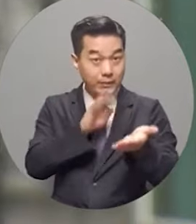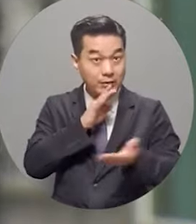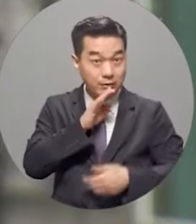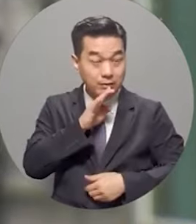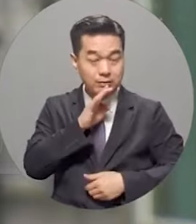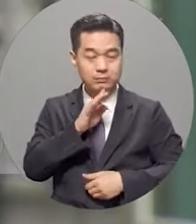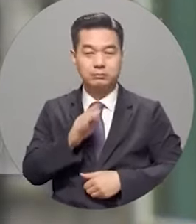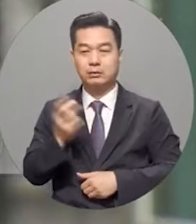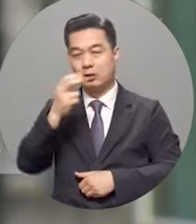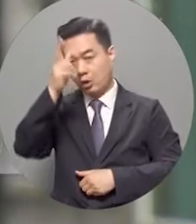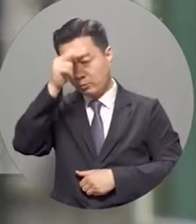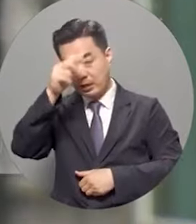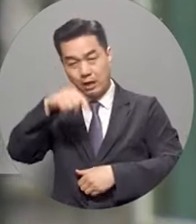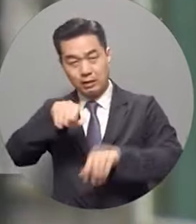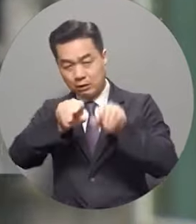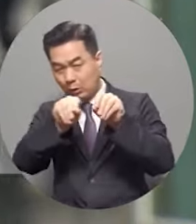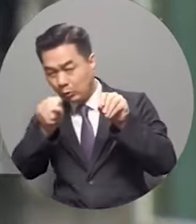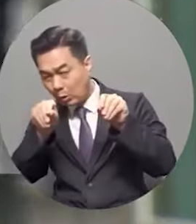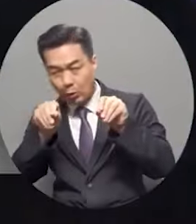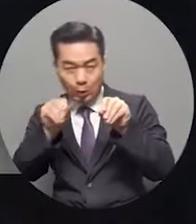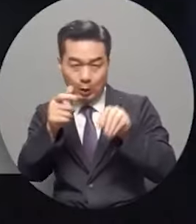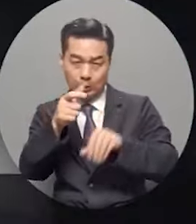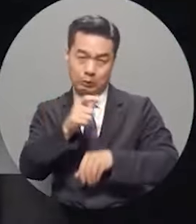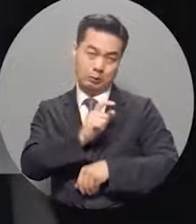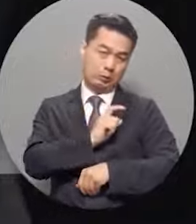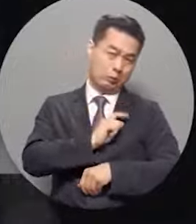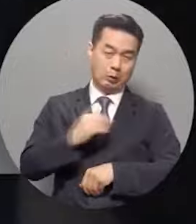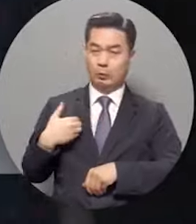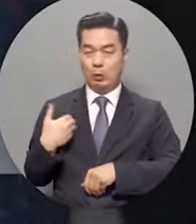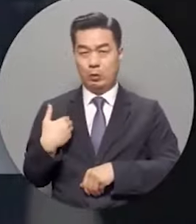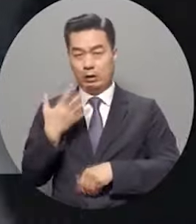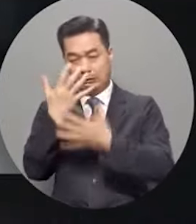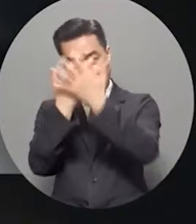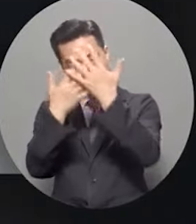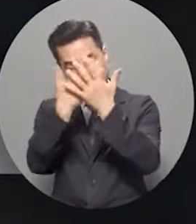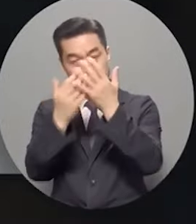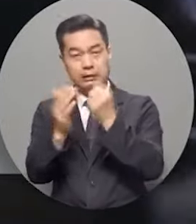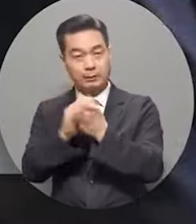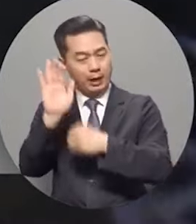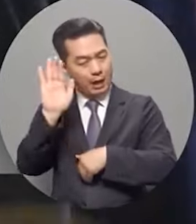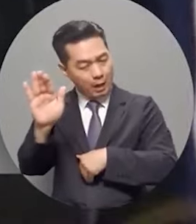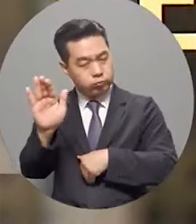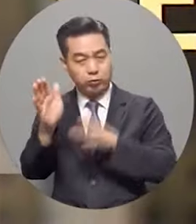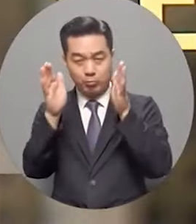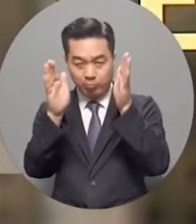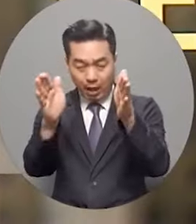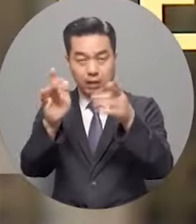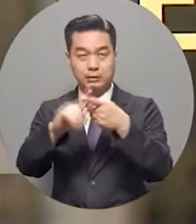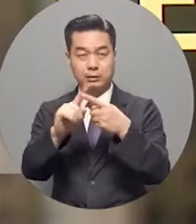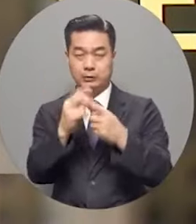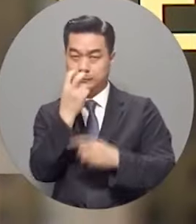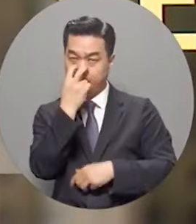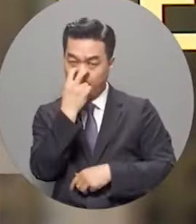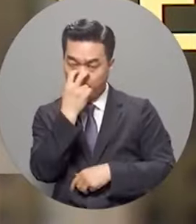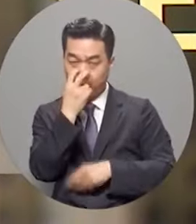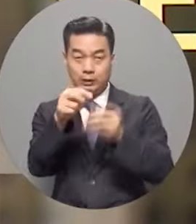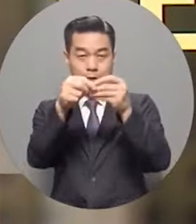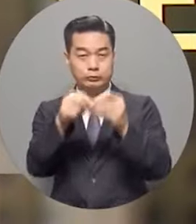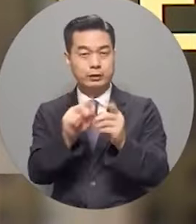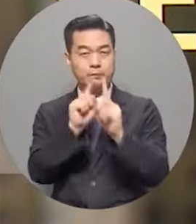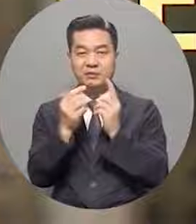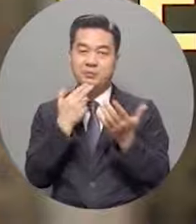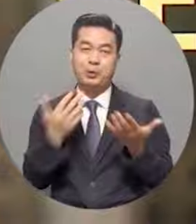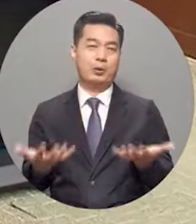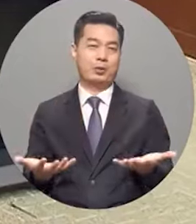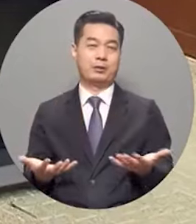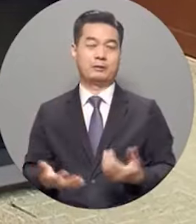다만 검찰 속내를 정확히 알 수 없는 만큼 검찰 수사의 강도와 향방을 예의주시하며 구체적인 언급을 자제하는